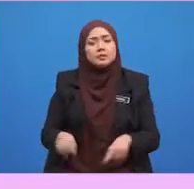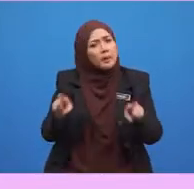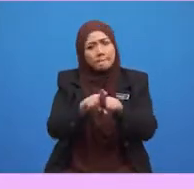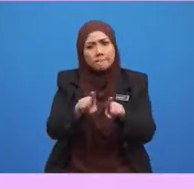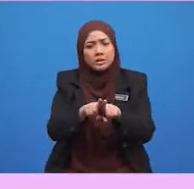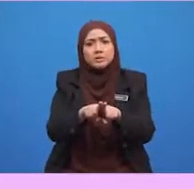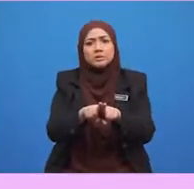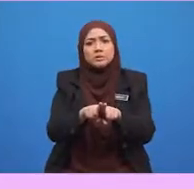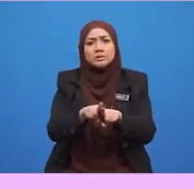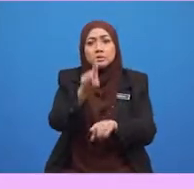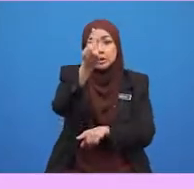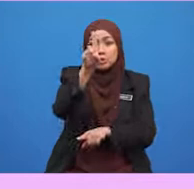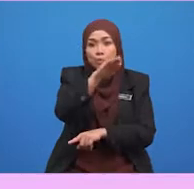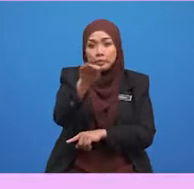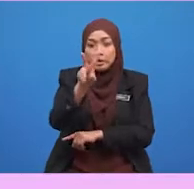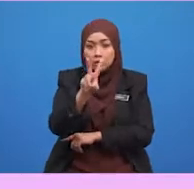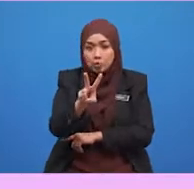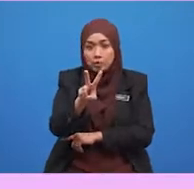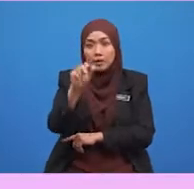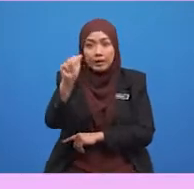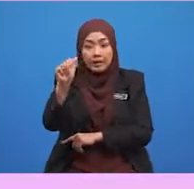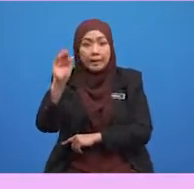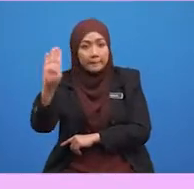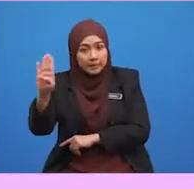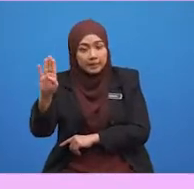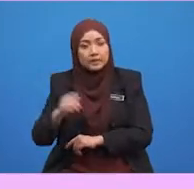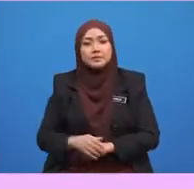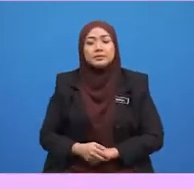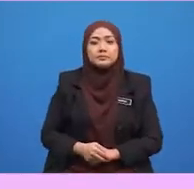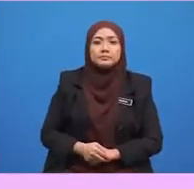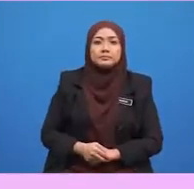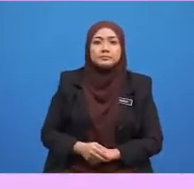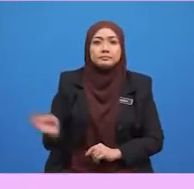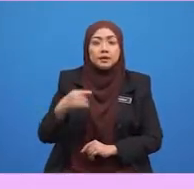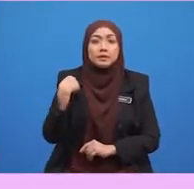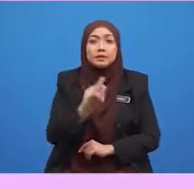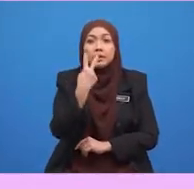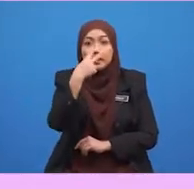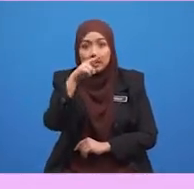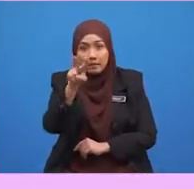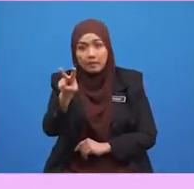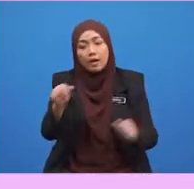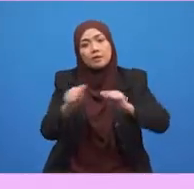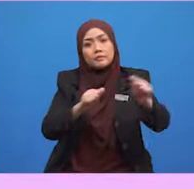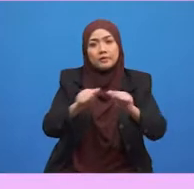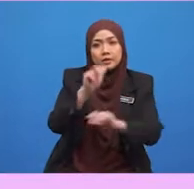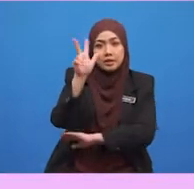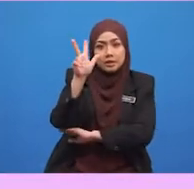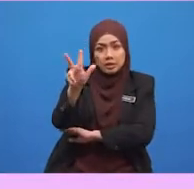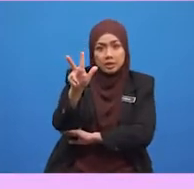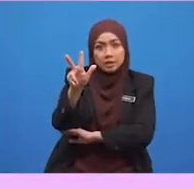juga dengan 1 per 2 AB. Mari kita lihat bentuk segitiga